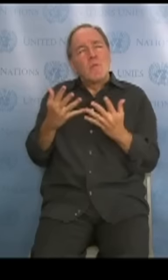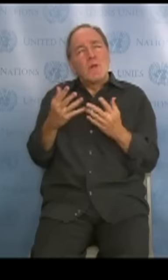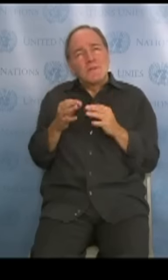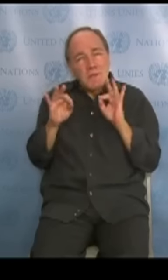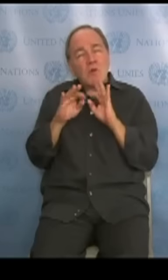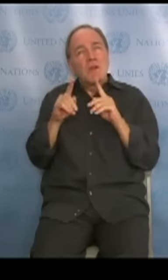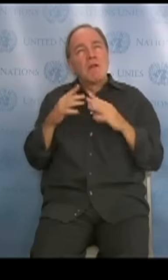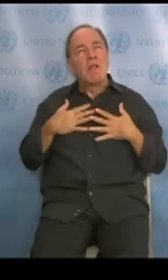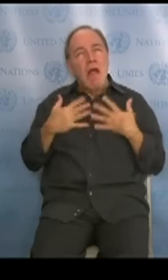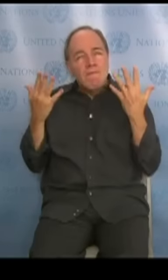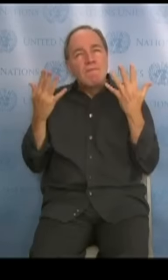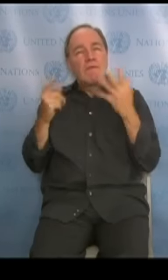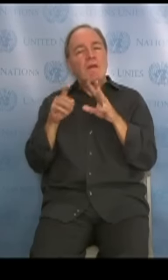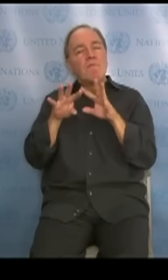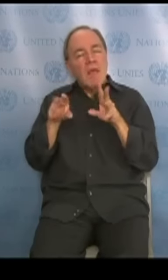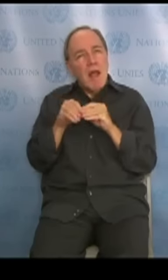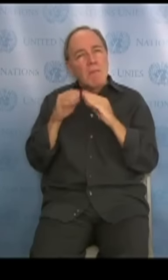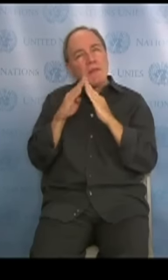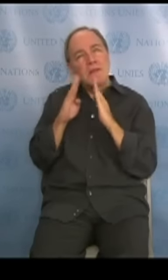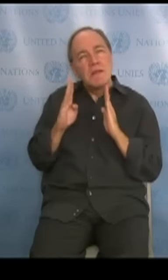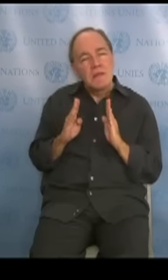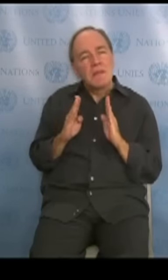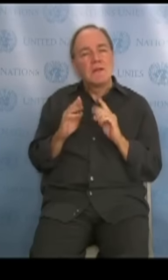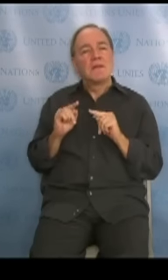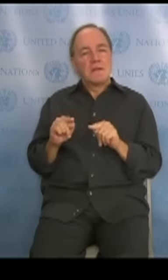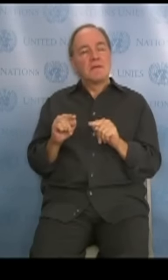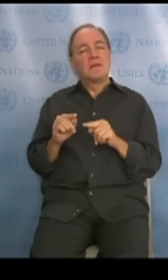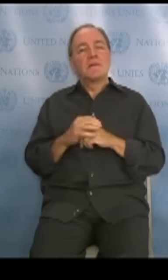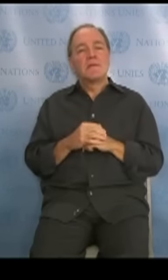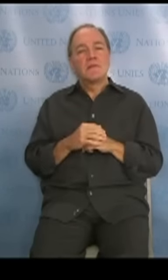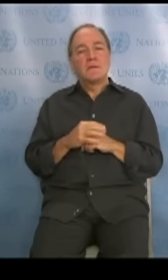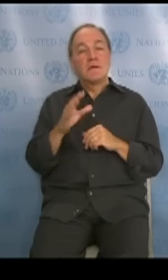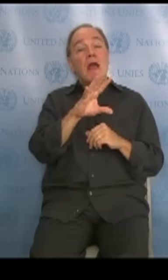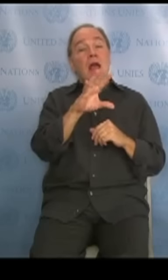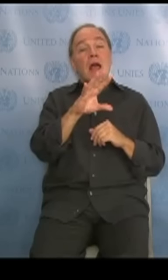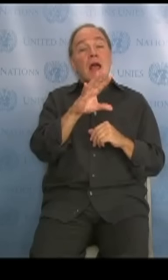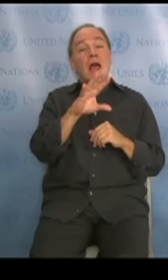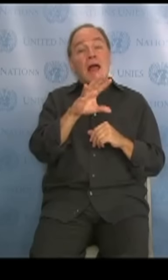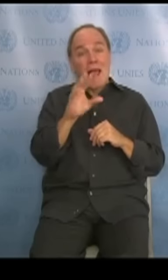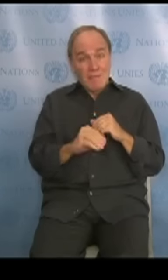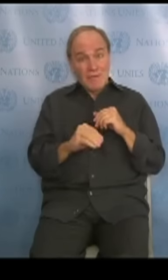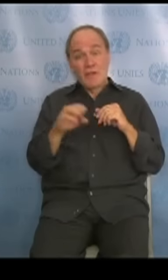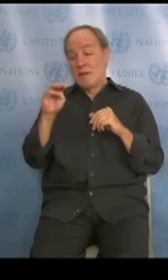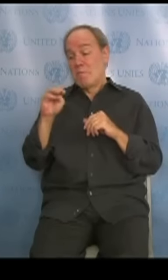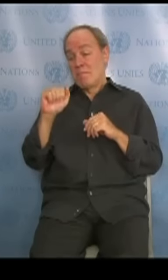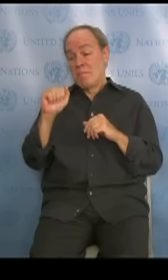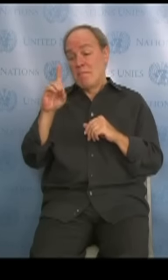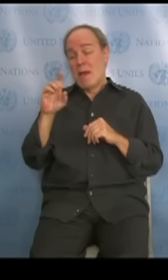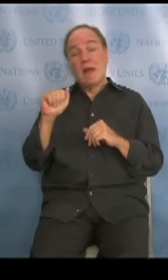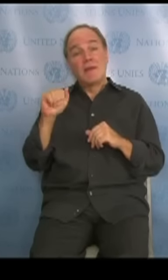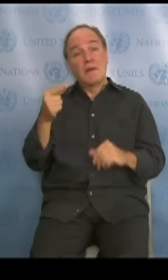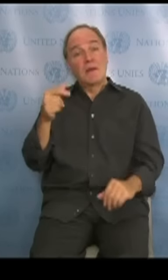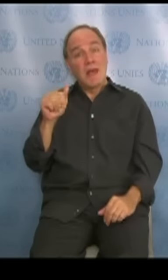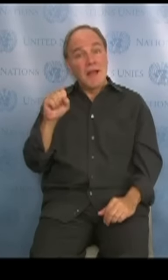Voilà pourquoi les évêques d'Afrique et de Madagascar nous proposent une vision plus intégrale de la